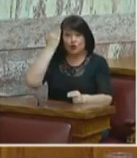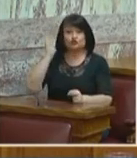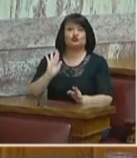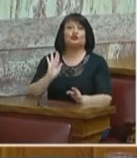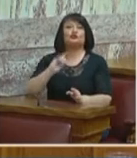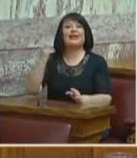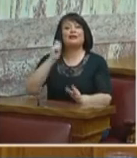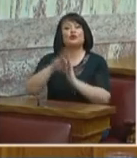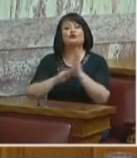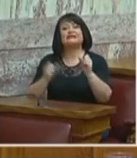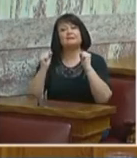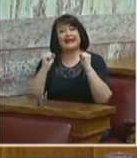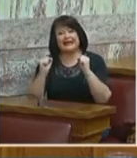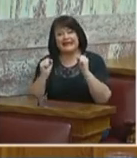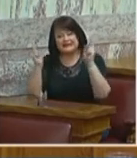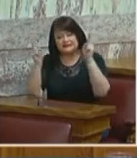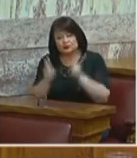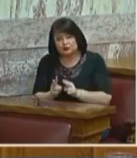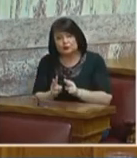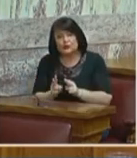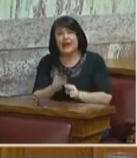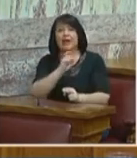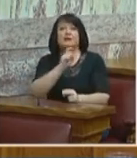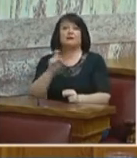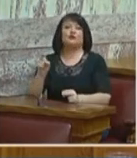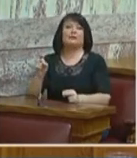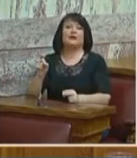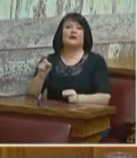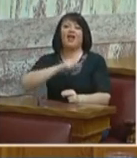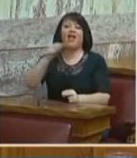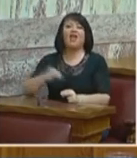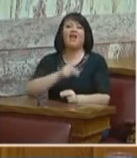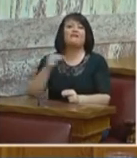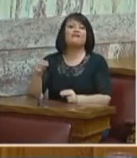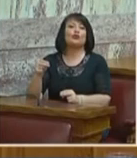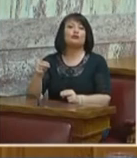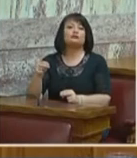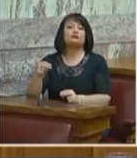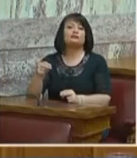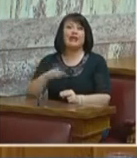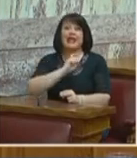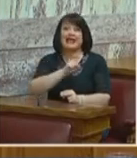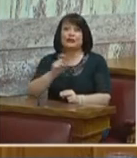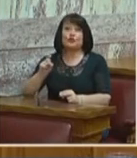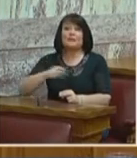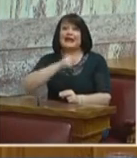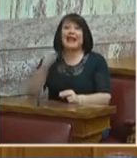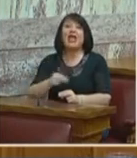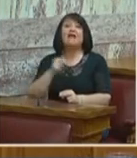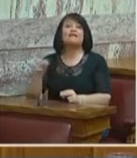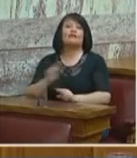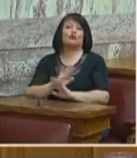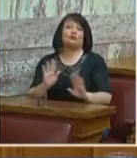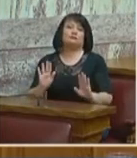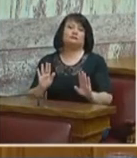Συστήματος Υγείας κατά δεκάδες εκατομμυρίων ευρώ. Δεκάδες εκατομμυρίων ευρώ. Εγώ, κύριε Υπουργέ